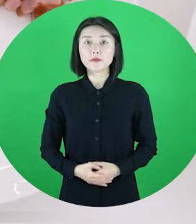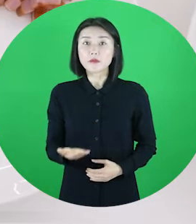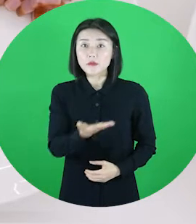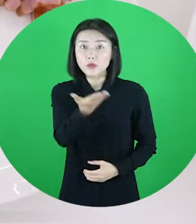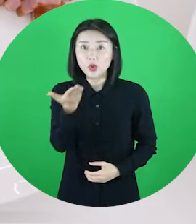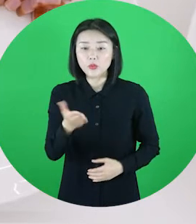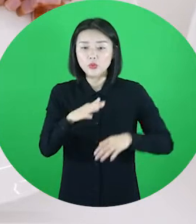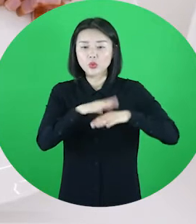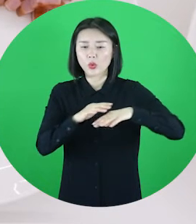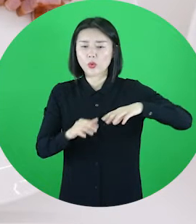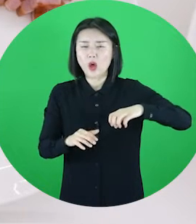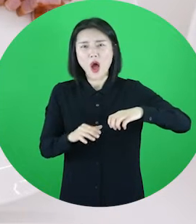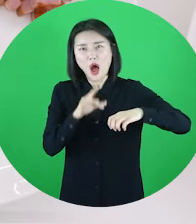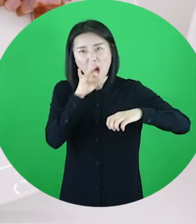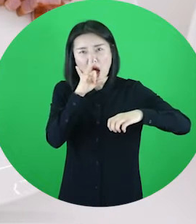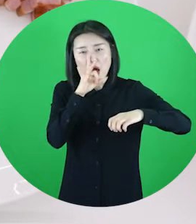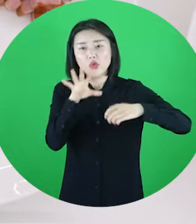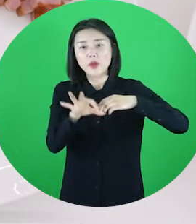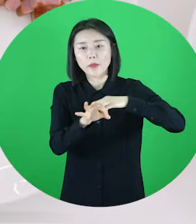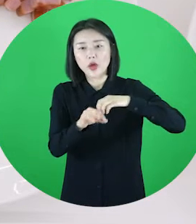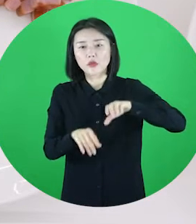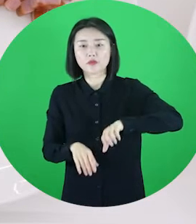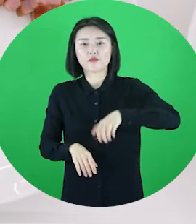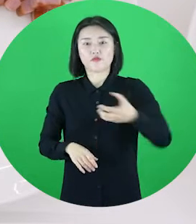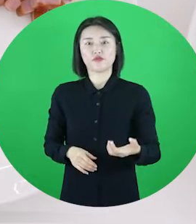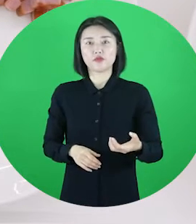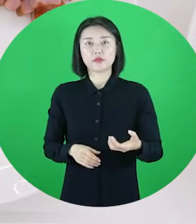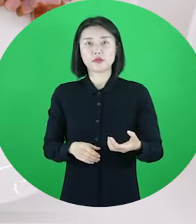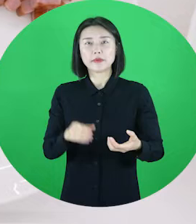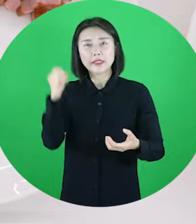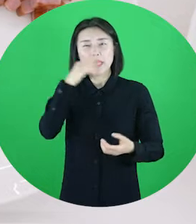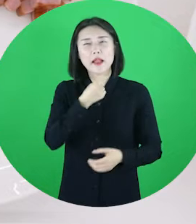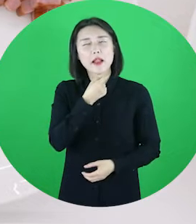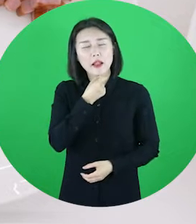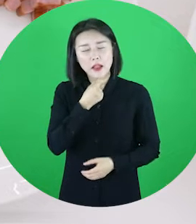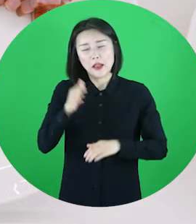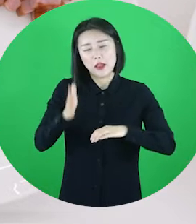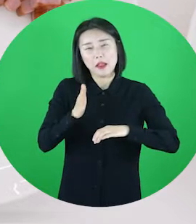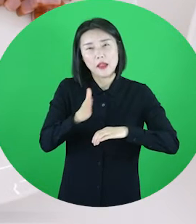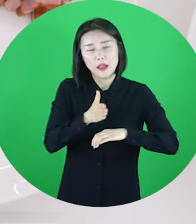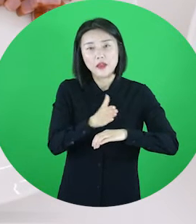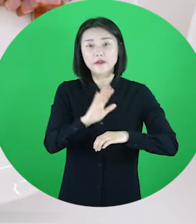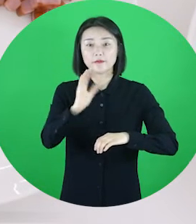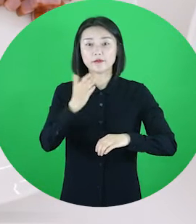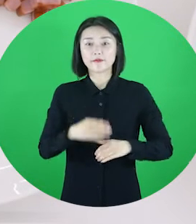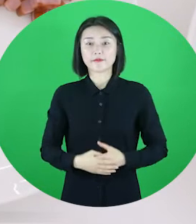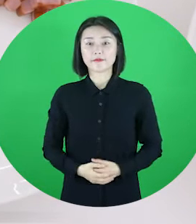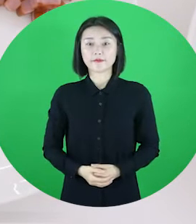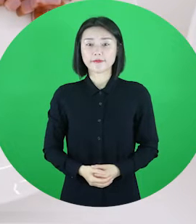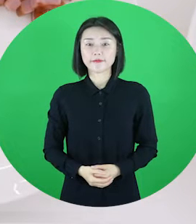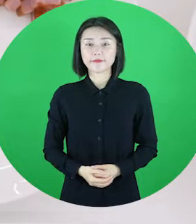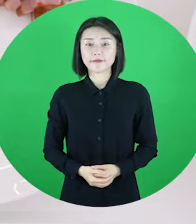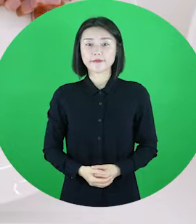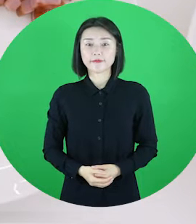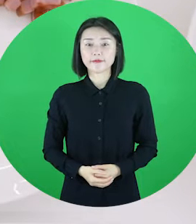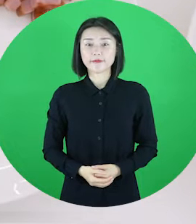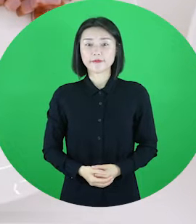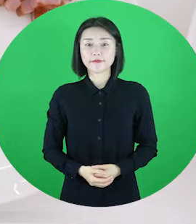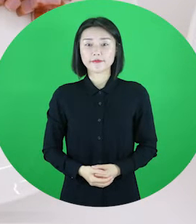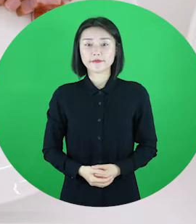혹시 손으로 잡기 힘들면 눕혀주세요. 눕혀준 다음에 또 잘라주면 되니까.